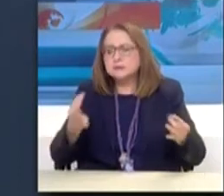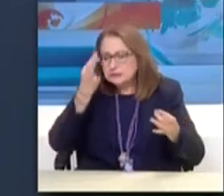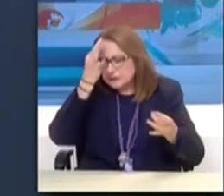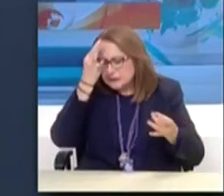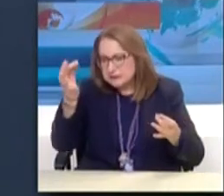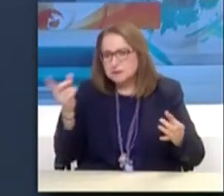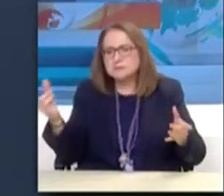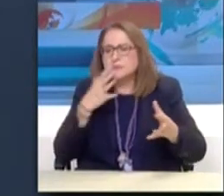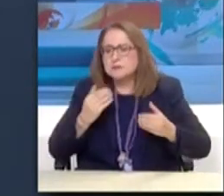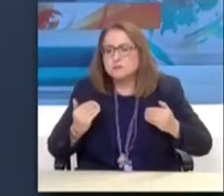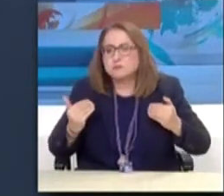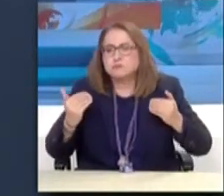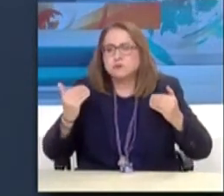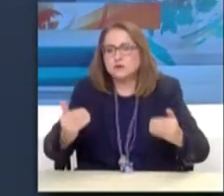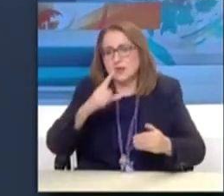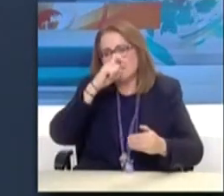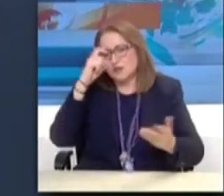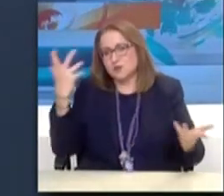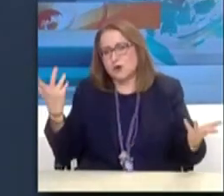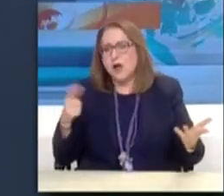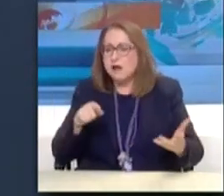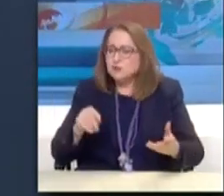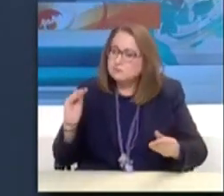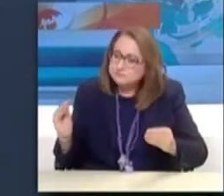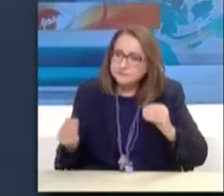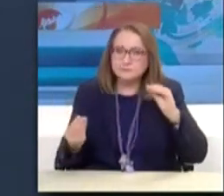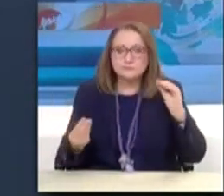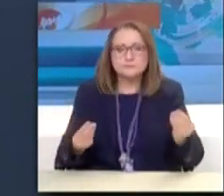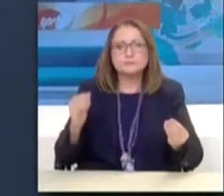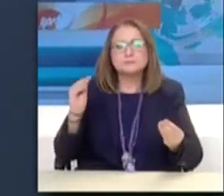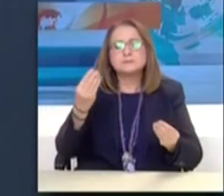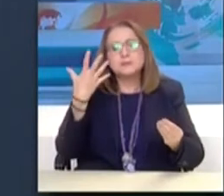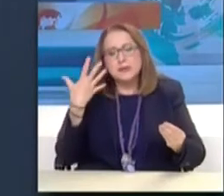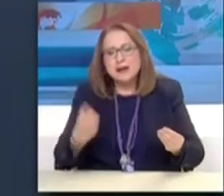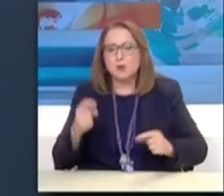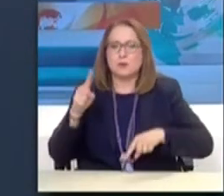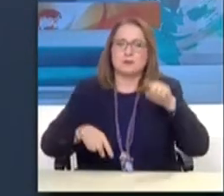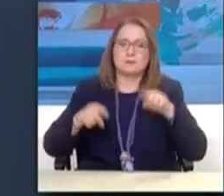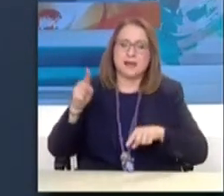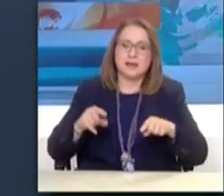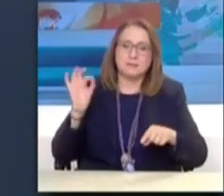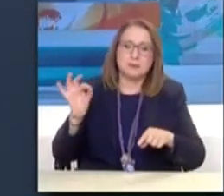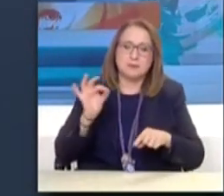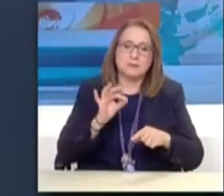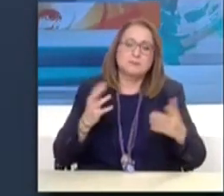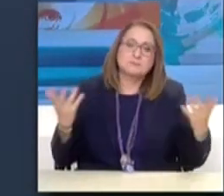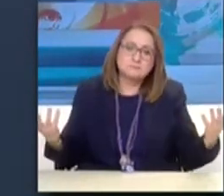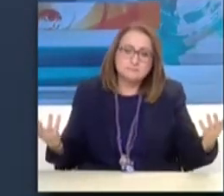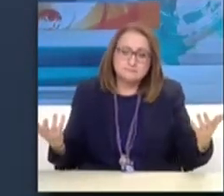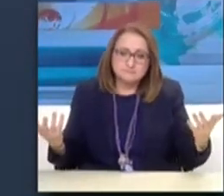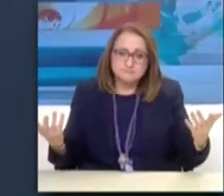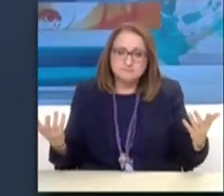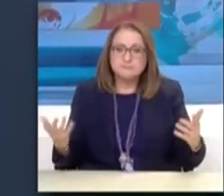Παρά το γεγονός αυτό, δεν μπορούν να αποκλειστούν περιπτώσεις μη διαπιστωμένων εκθέσεων και κατά συνέπεια το